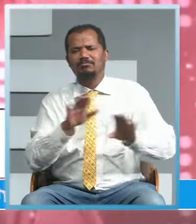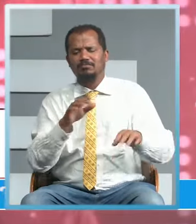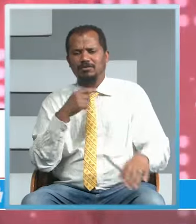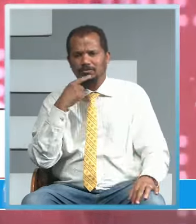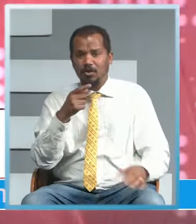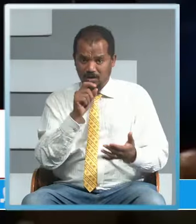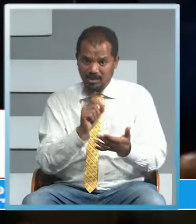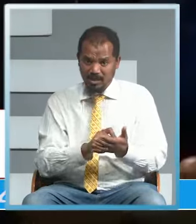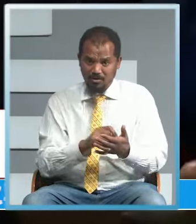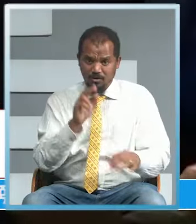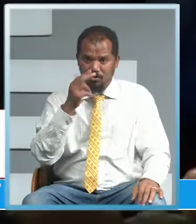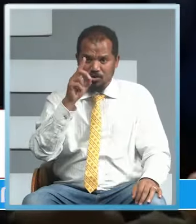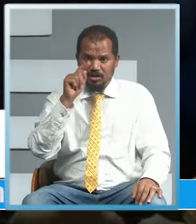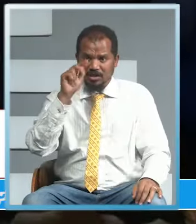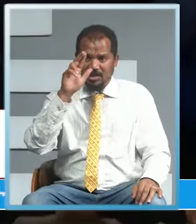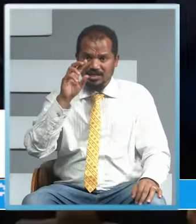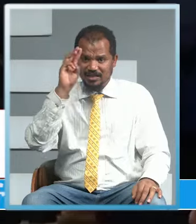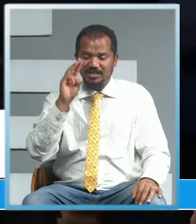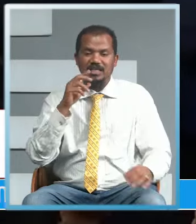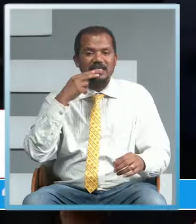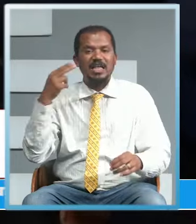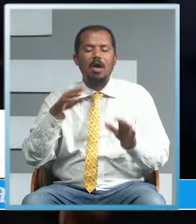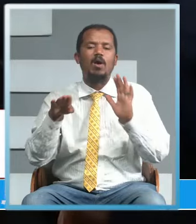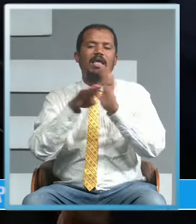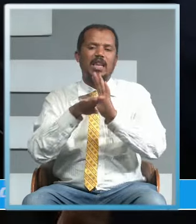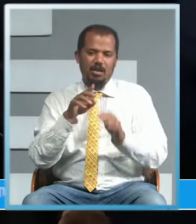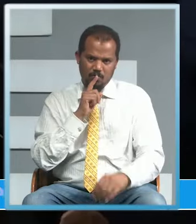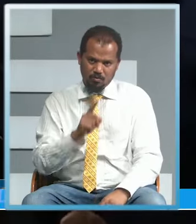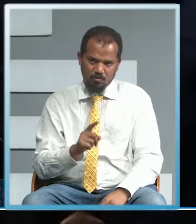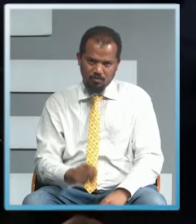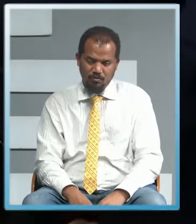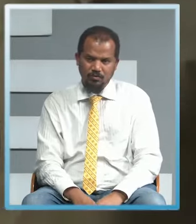ምላሽ ሰጥተዋል ሲል የዘገበው ሮይተርስ የዜና ወኪል ነው።